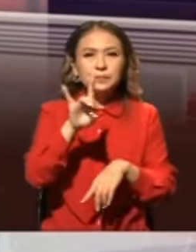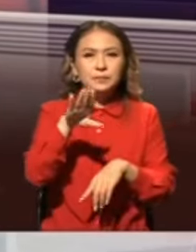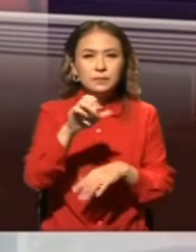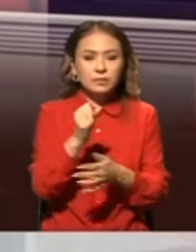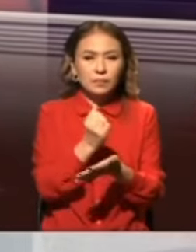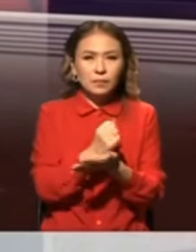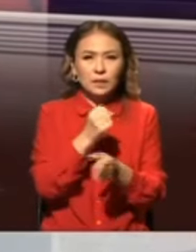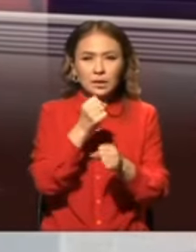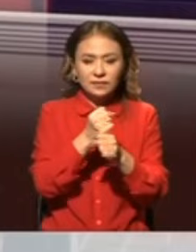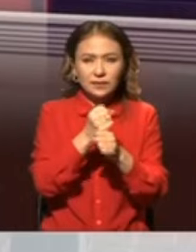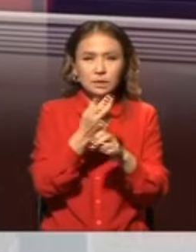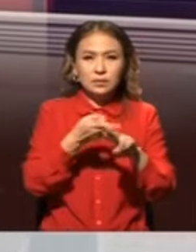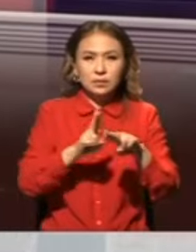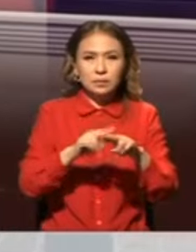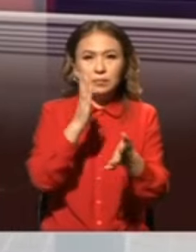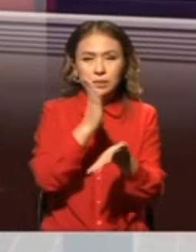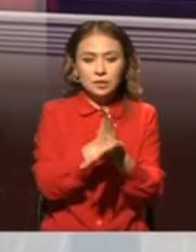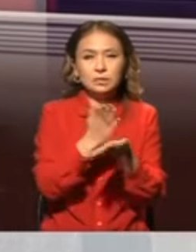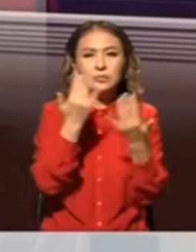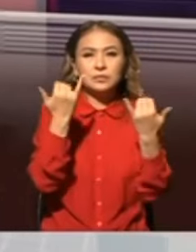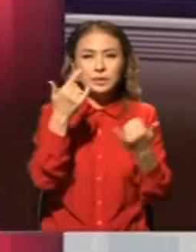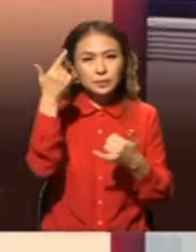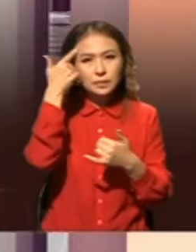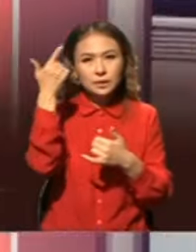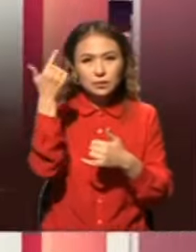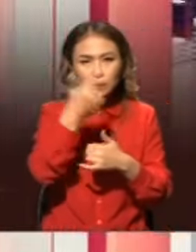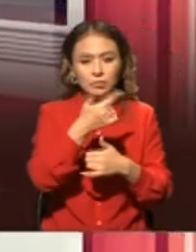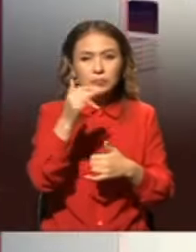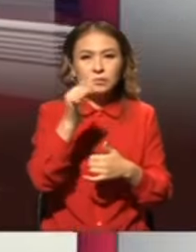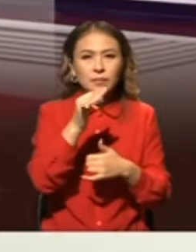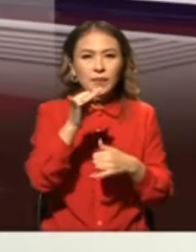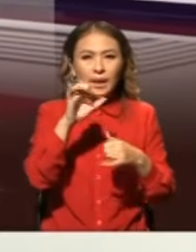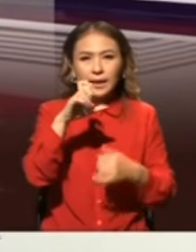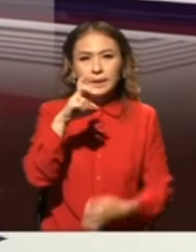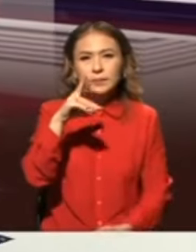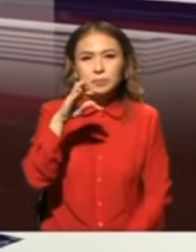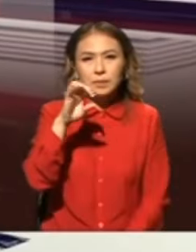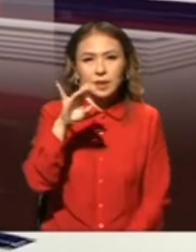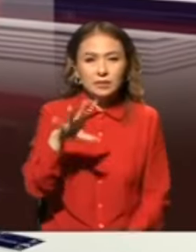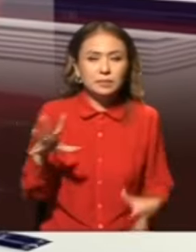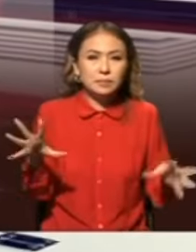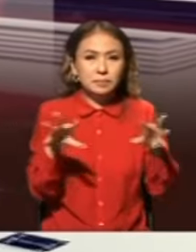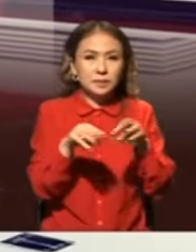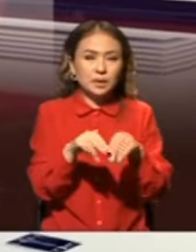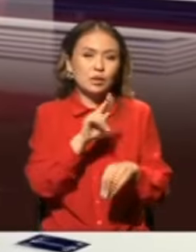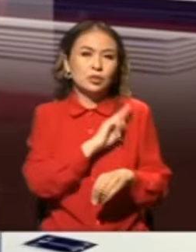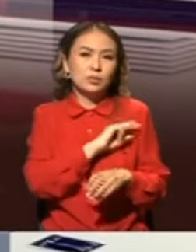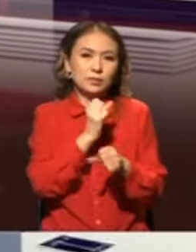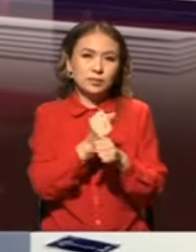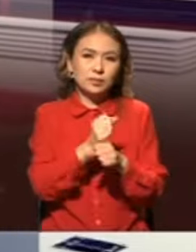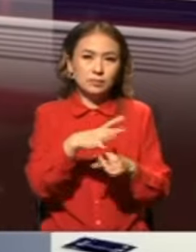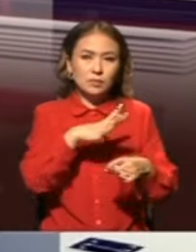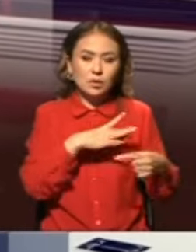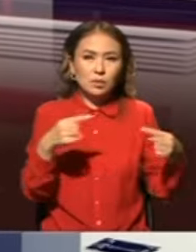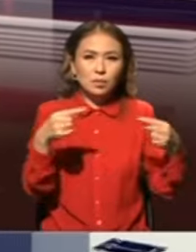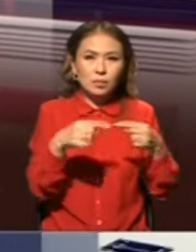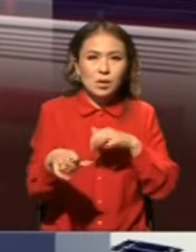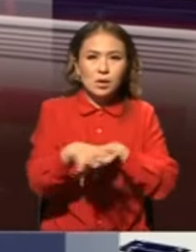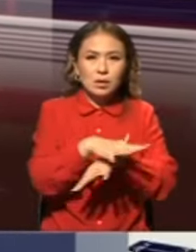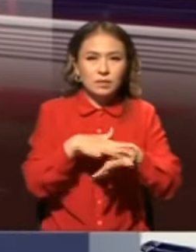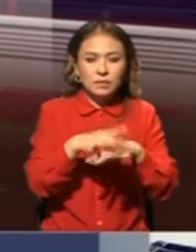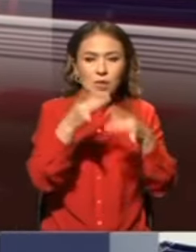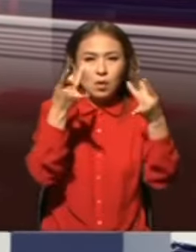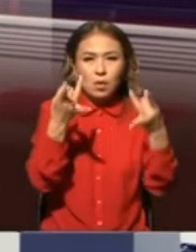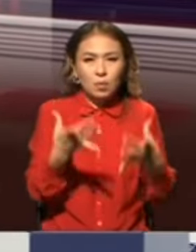жасалды. Жалпы технологиялық карталар ол білікті мамандармен, то есть эксперттермен біріге отырып жасалынды. Халыққа